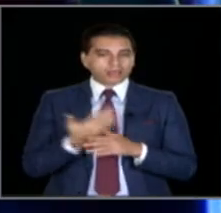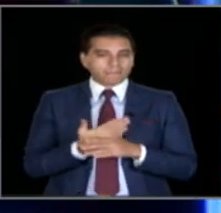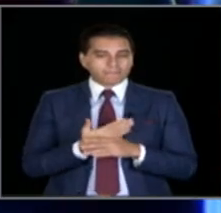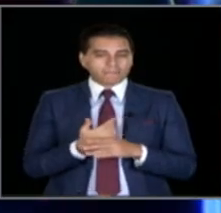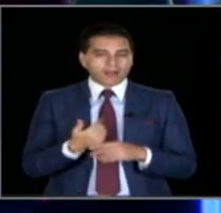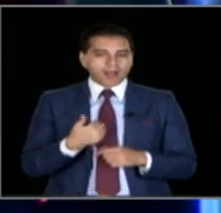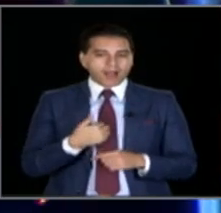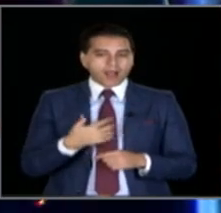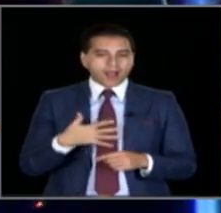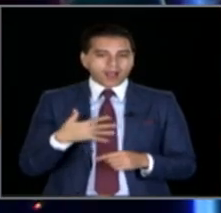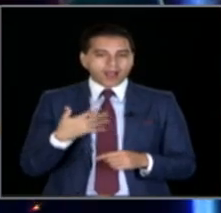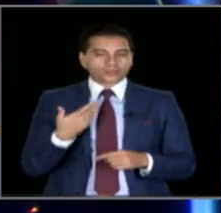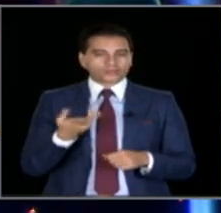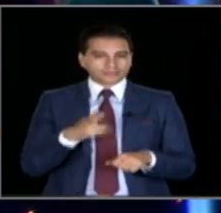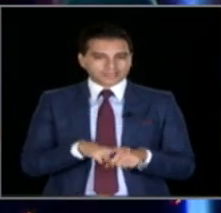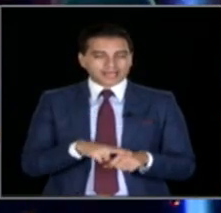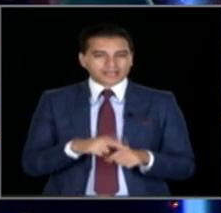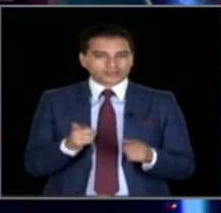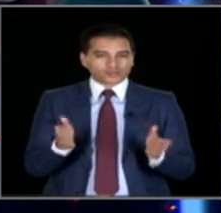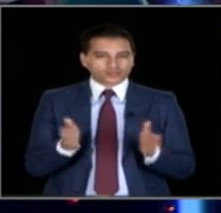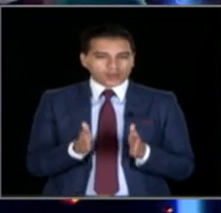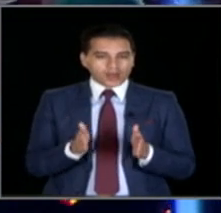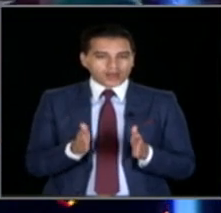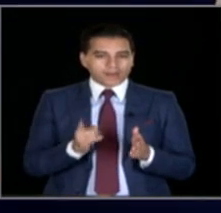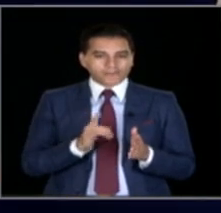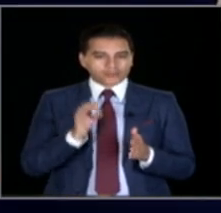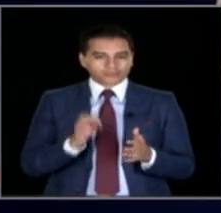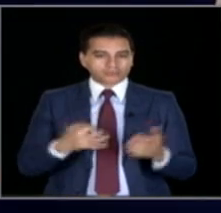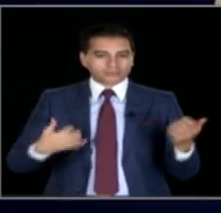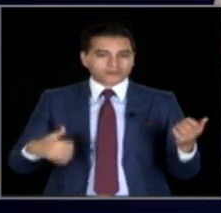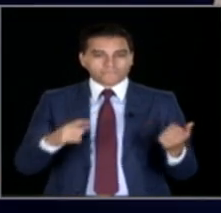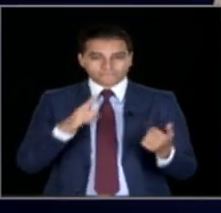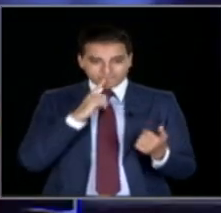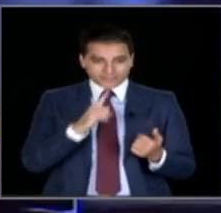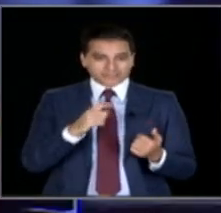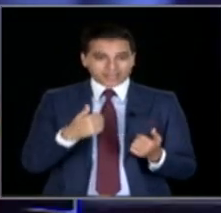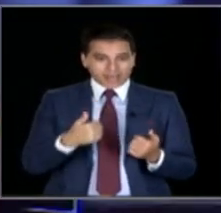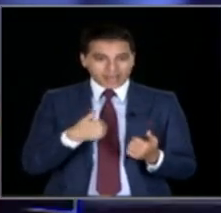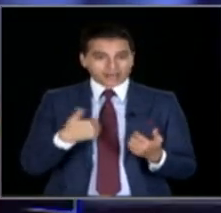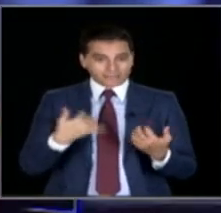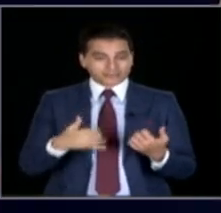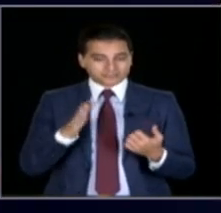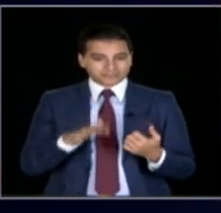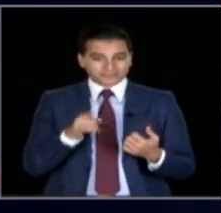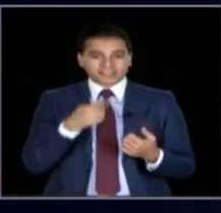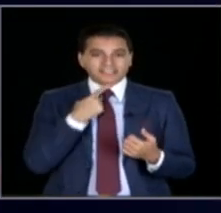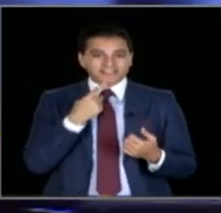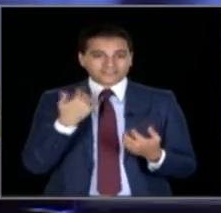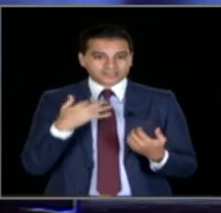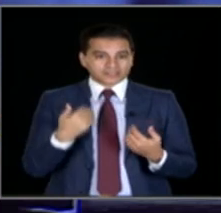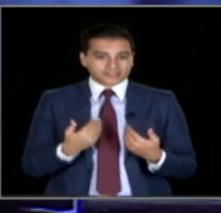أصلاً. ده غير كده وكده إن هو أساساً صغير ولعبة مش. بس بتعزف على الأورج؟ فانت نفسك يبقى عندك